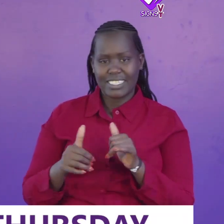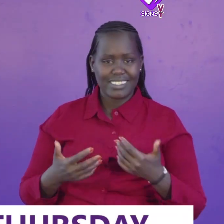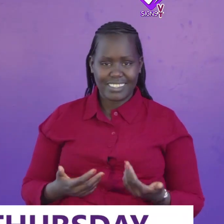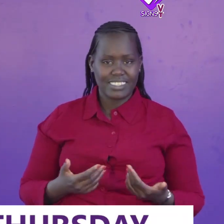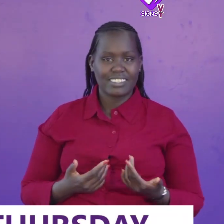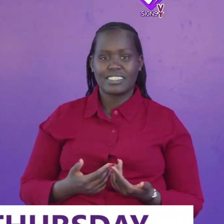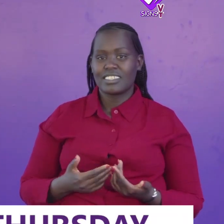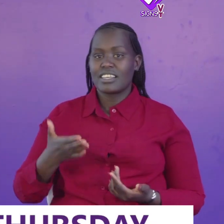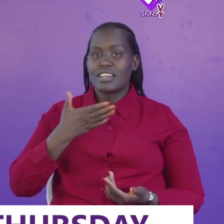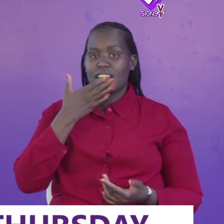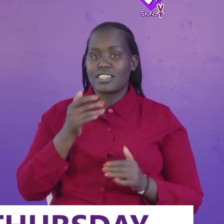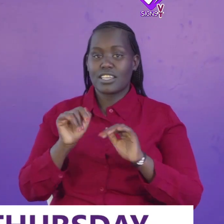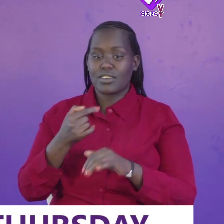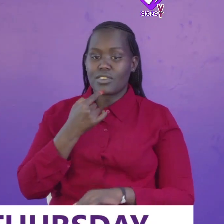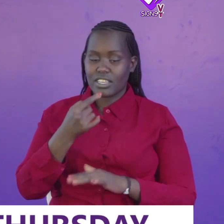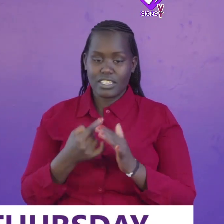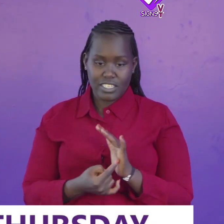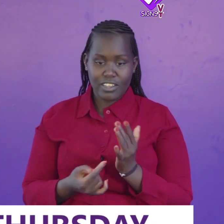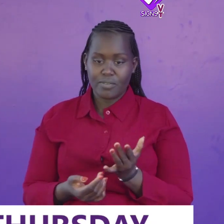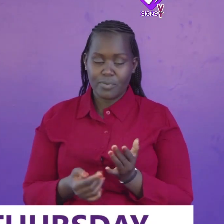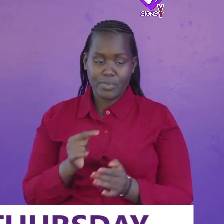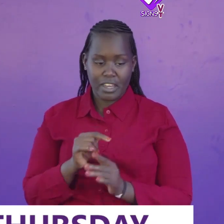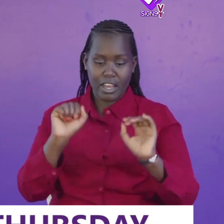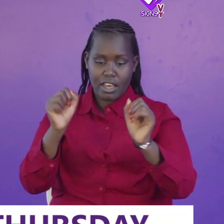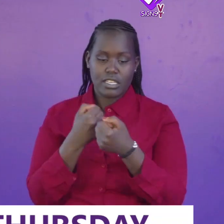By the answer you can tell Muthoni hajaokoka.